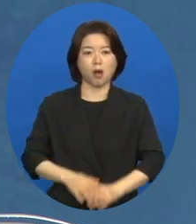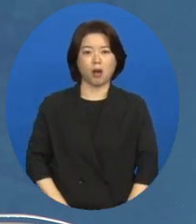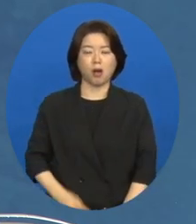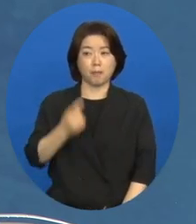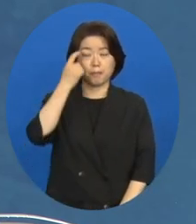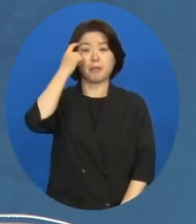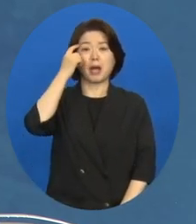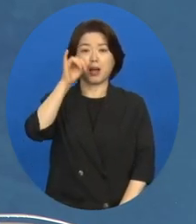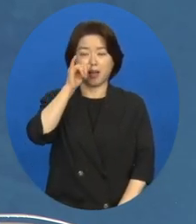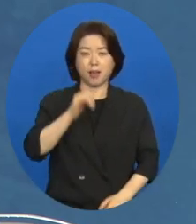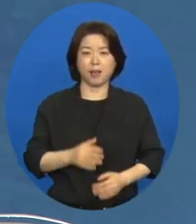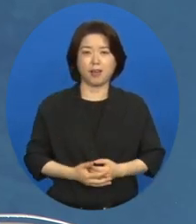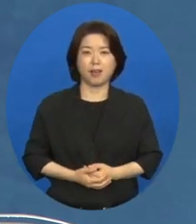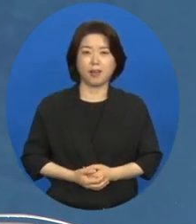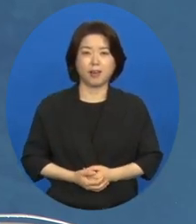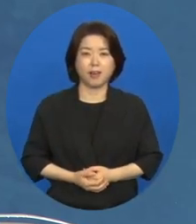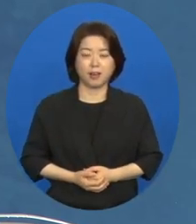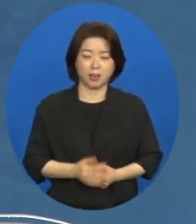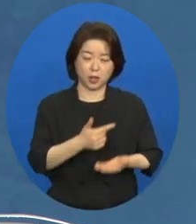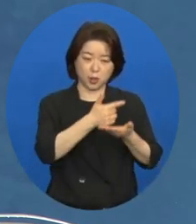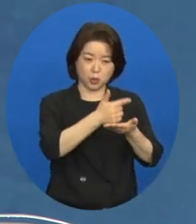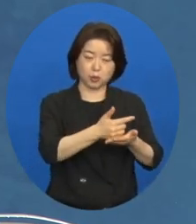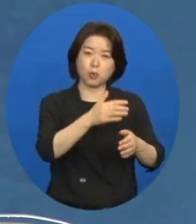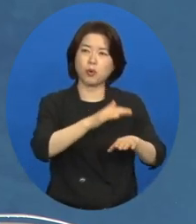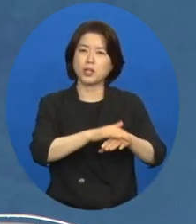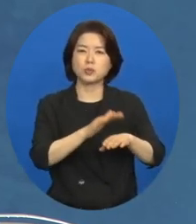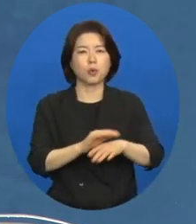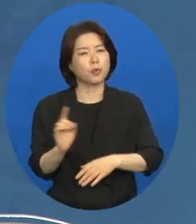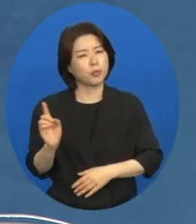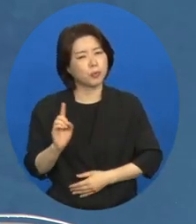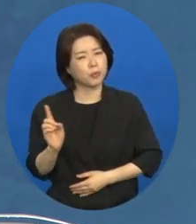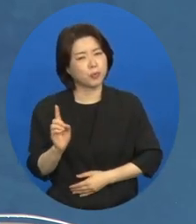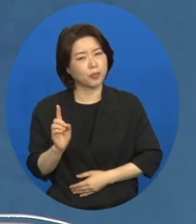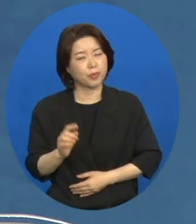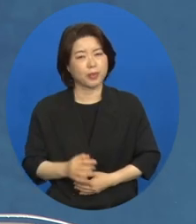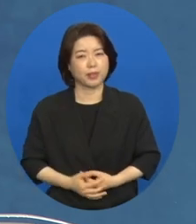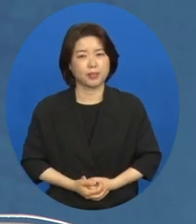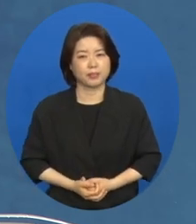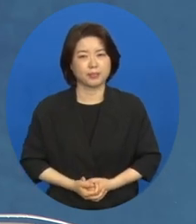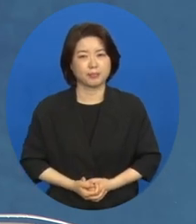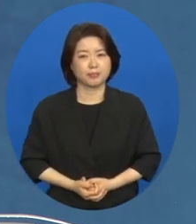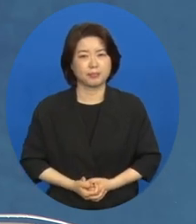생각이 들었습니다. 노아의 손은 어땠을까?